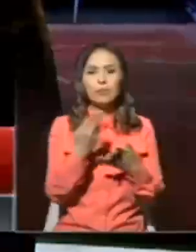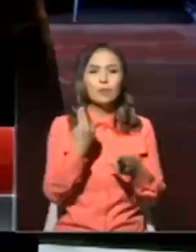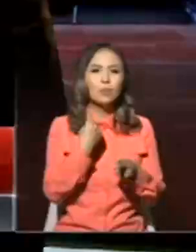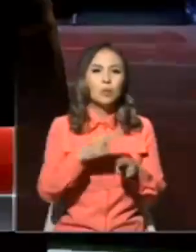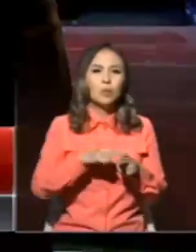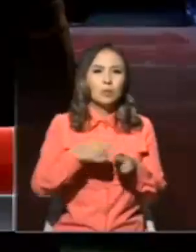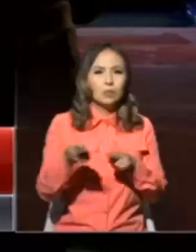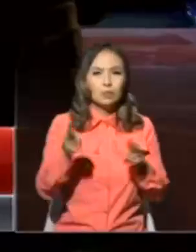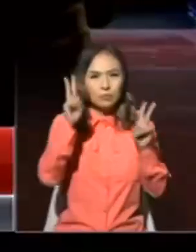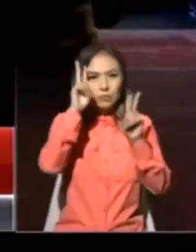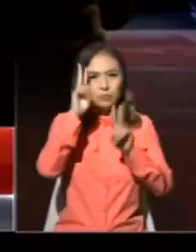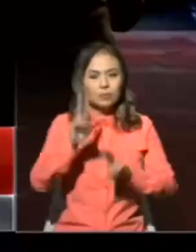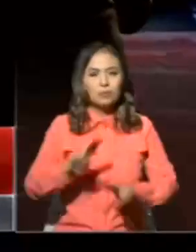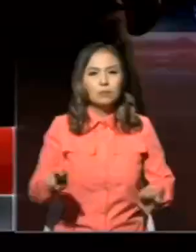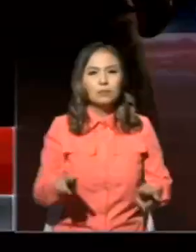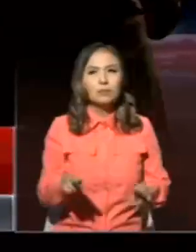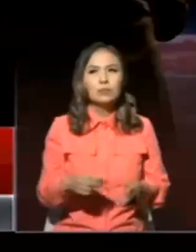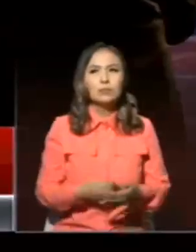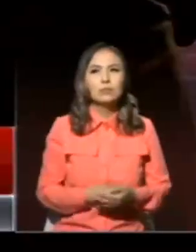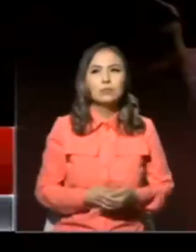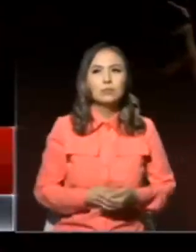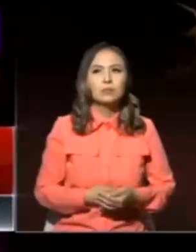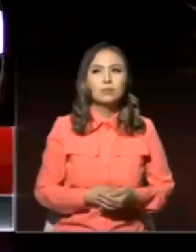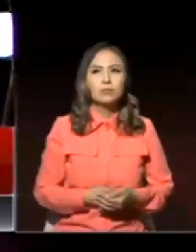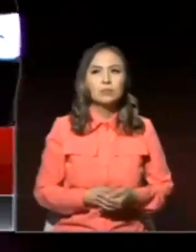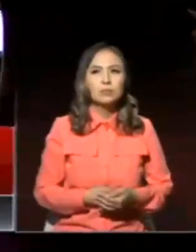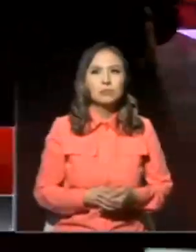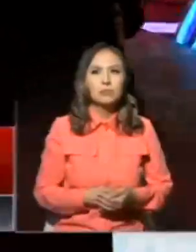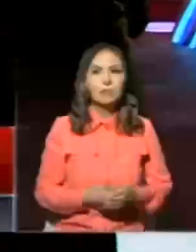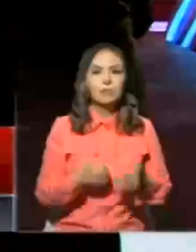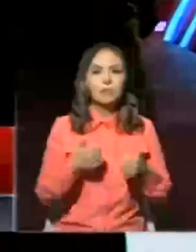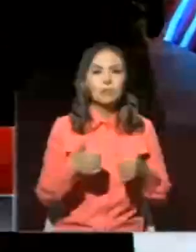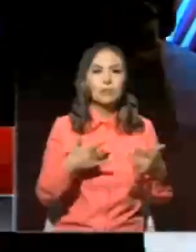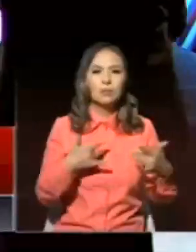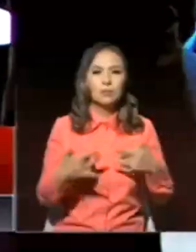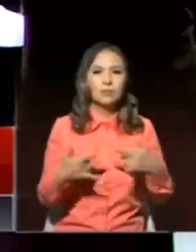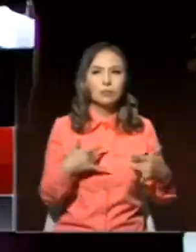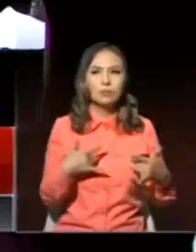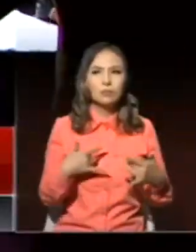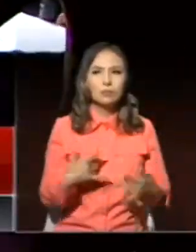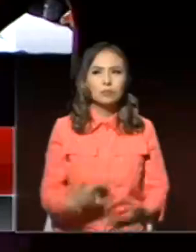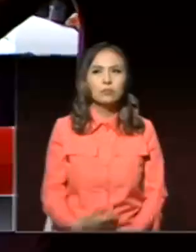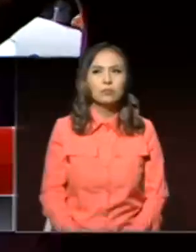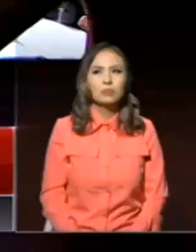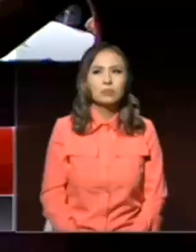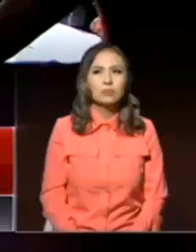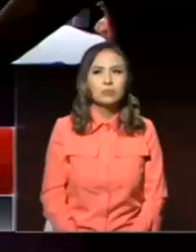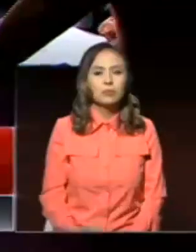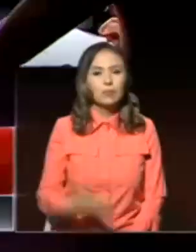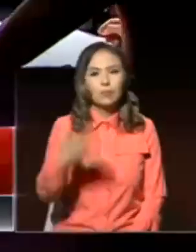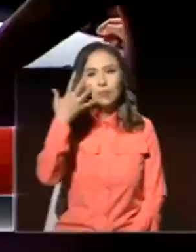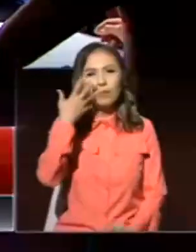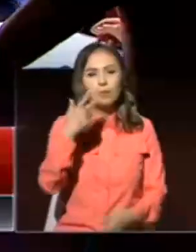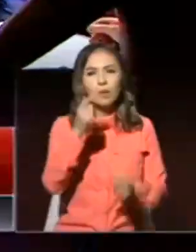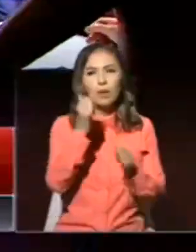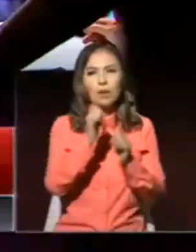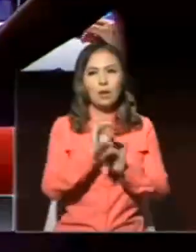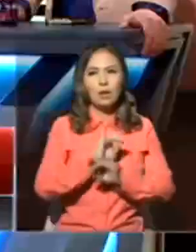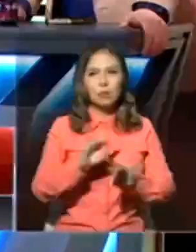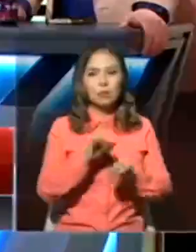бергенін білмей қаласың. Олар жақсы актер деп айтуға болады. Жақсы актерлер, иә? Өте жақсы актер. Айтқан кезде олар